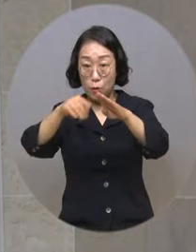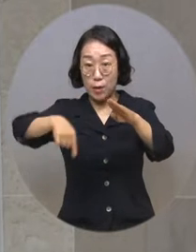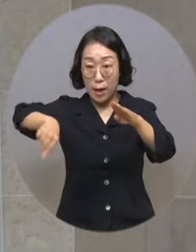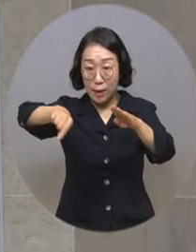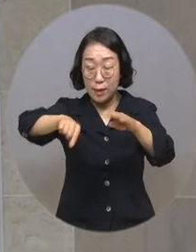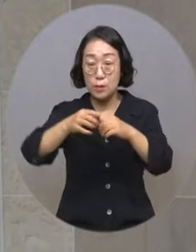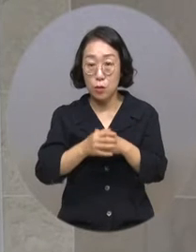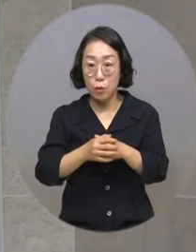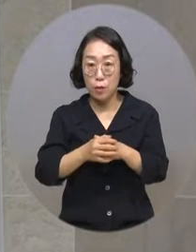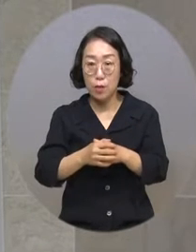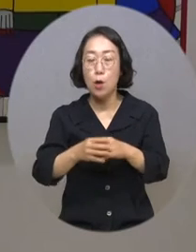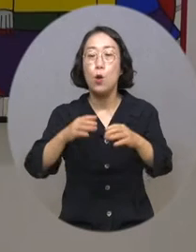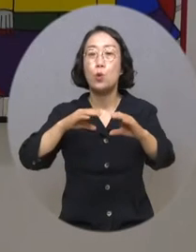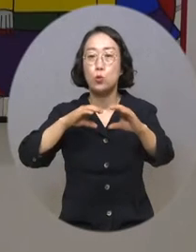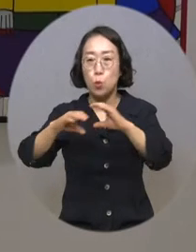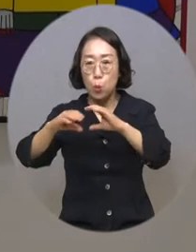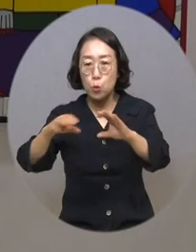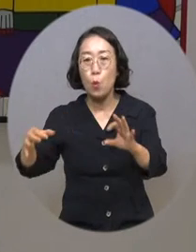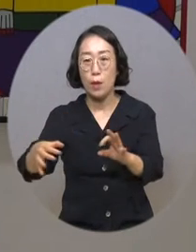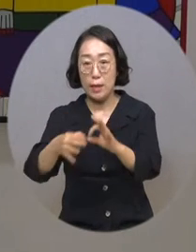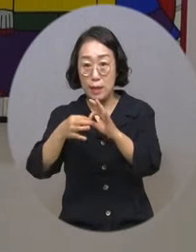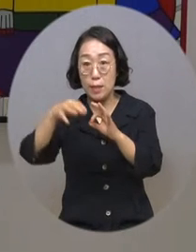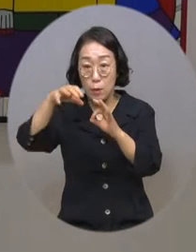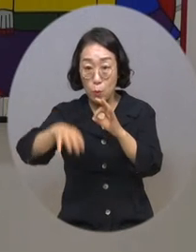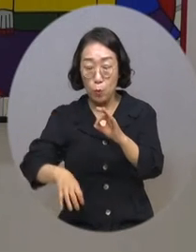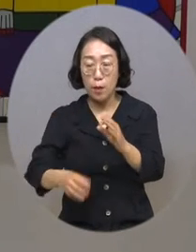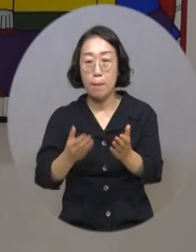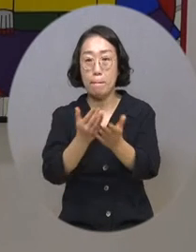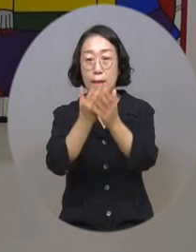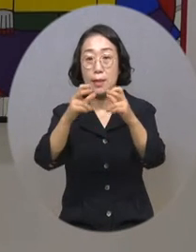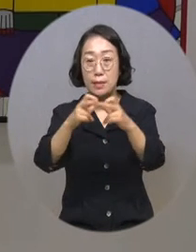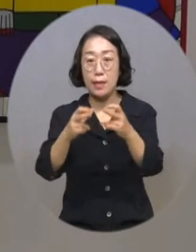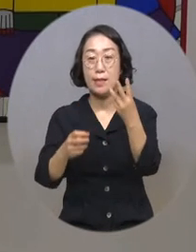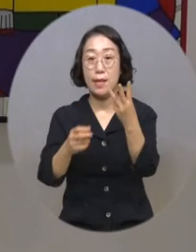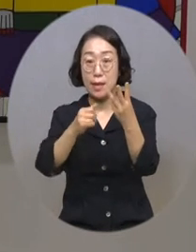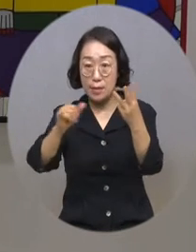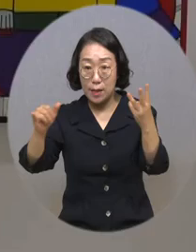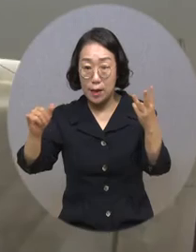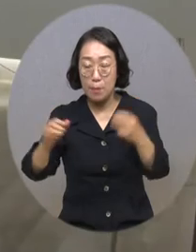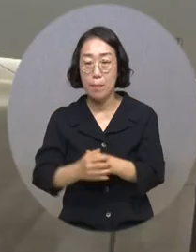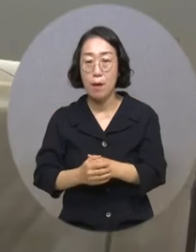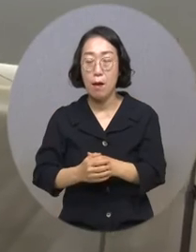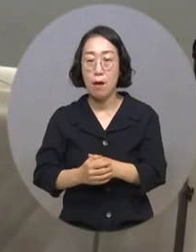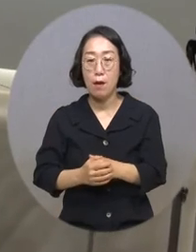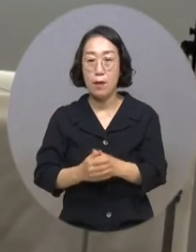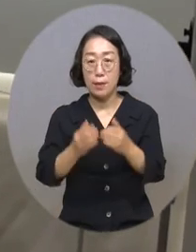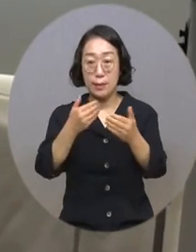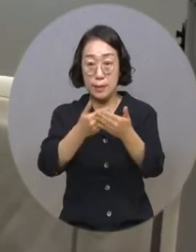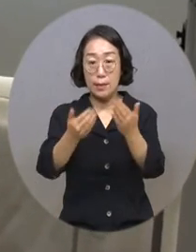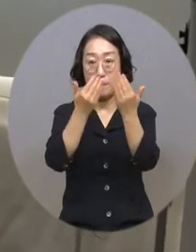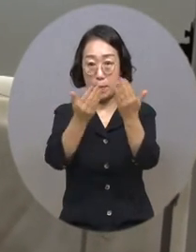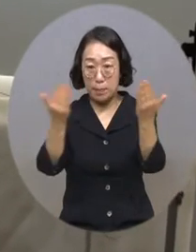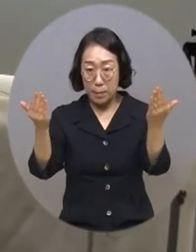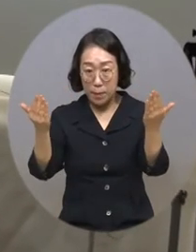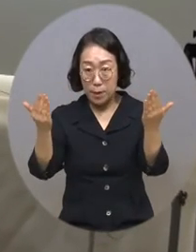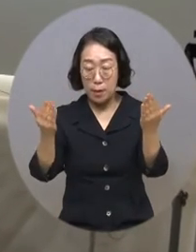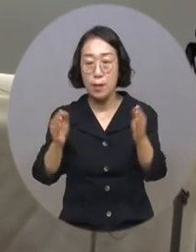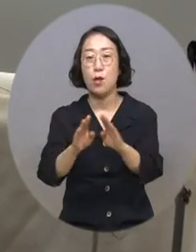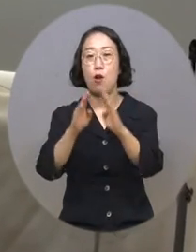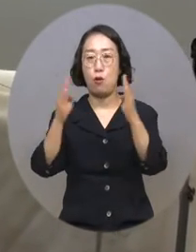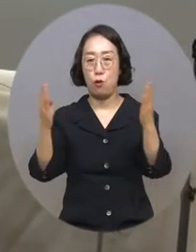시작 이라는 주제로 발달장애인 작가 3인의 아름다운 비행 전 이 지난 25일까지 진행되었습니다